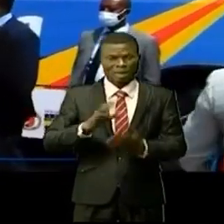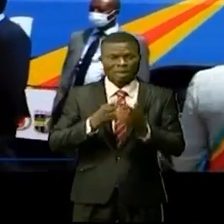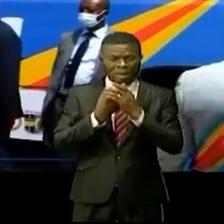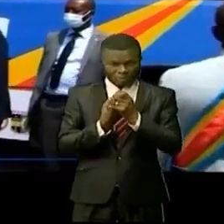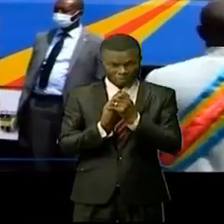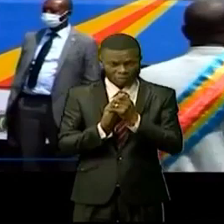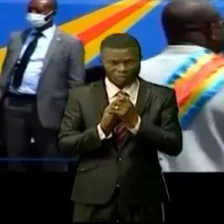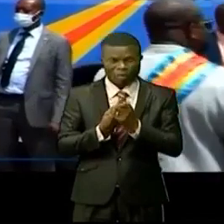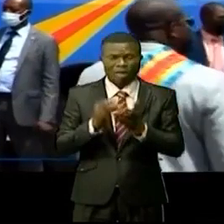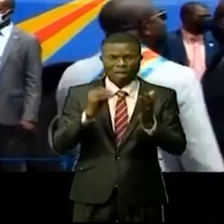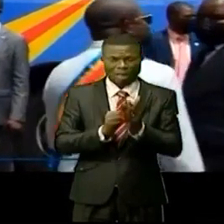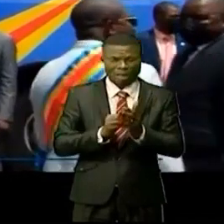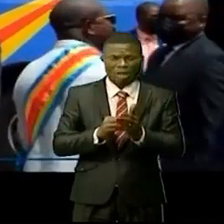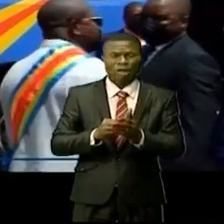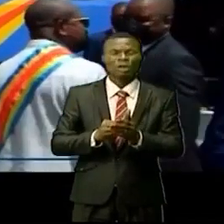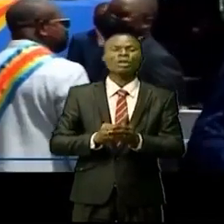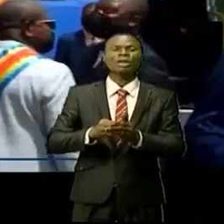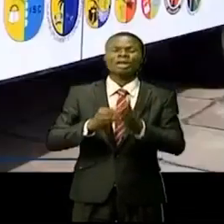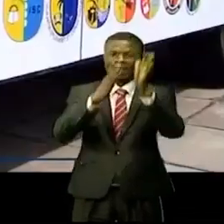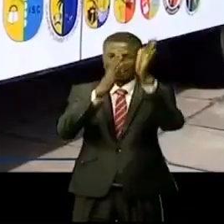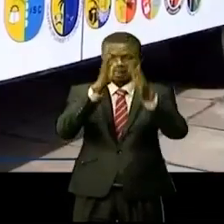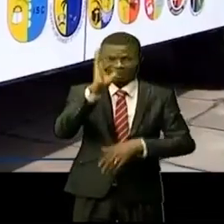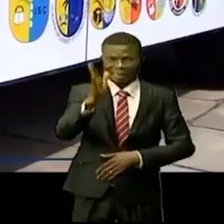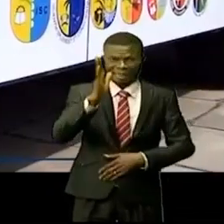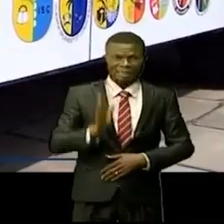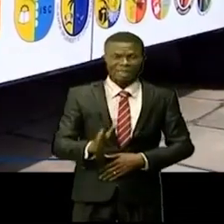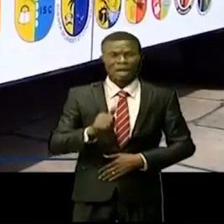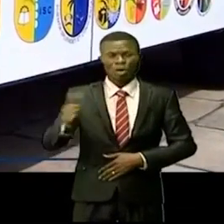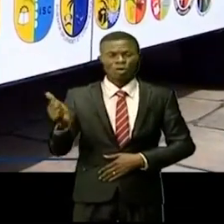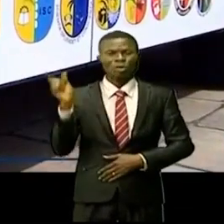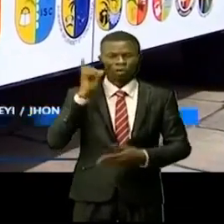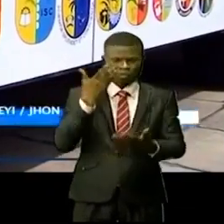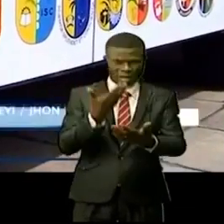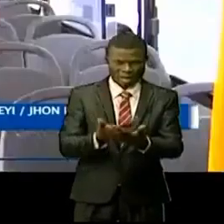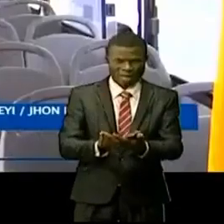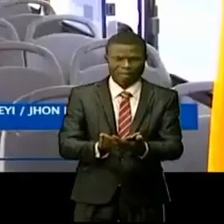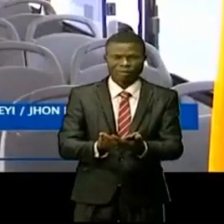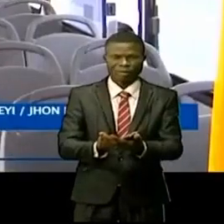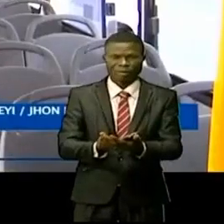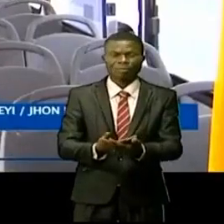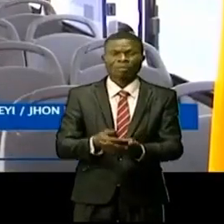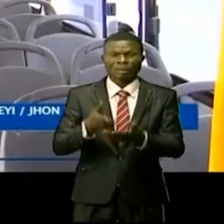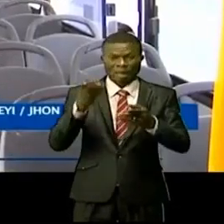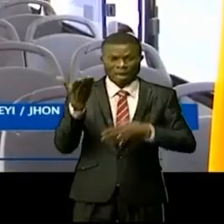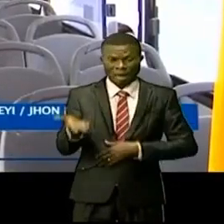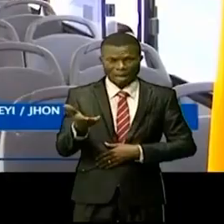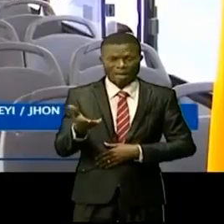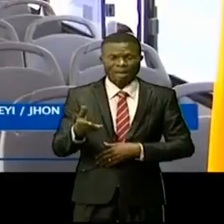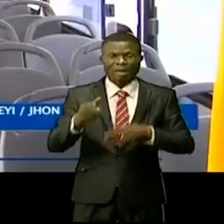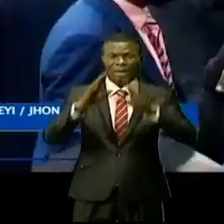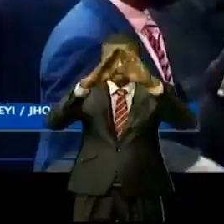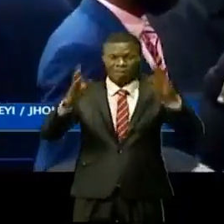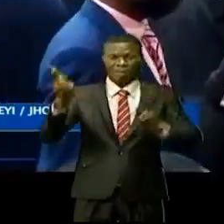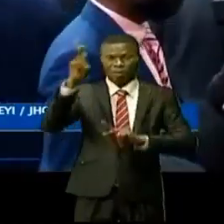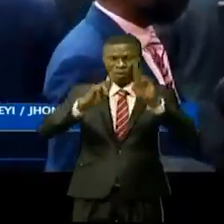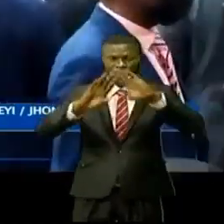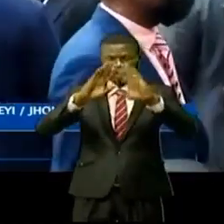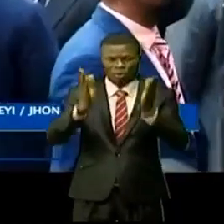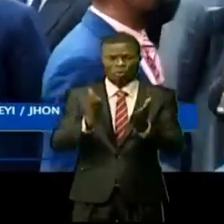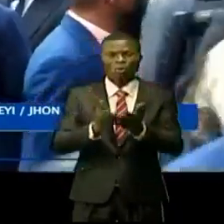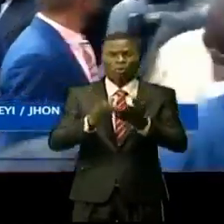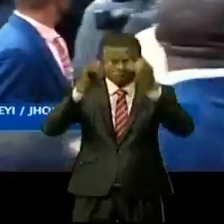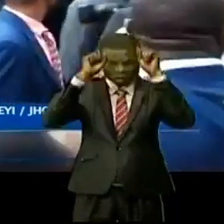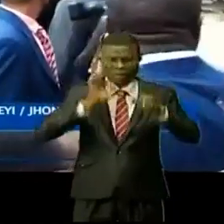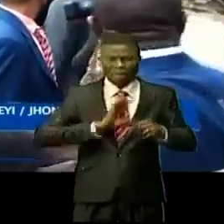avenir, le réseau sera enrichi de 500 autres bus. Sur place, le président de la République a été informé des mécanismes mis